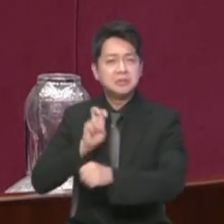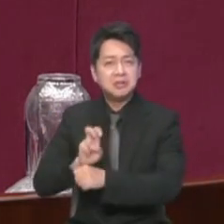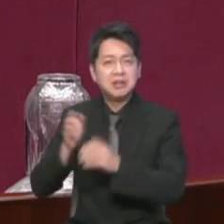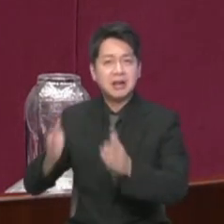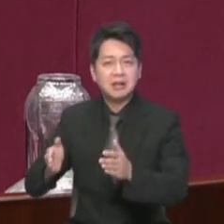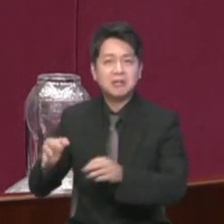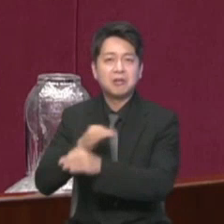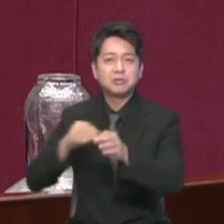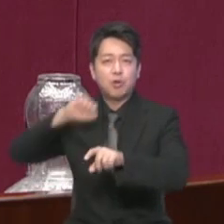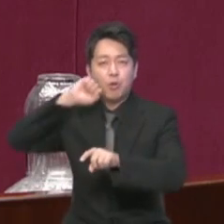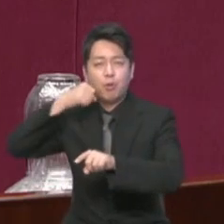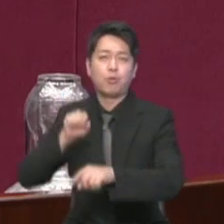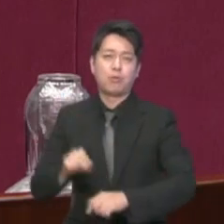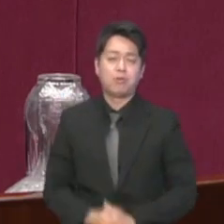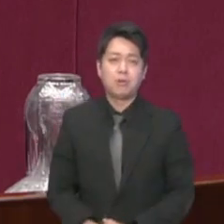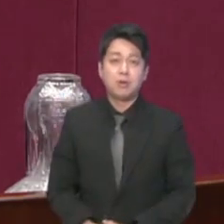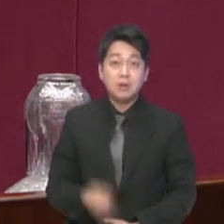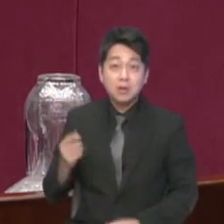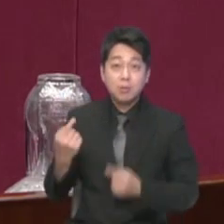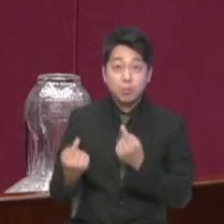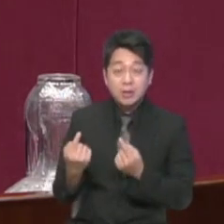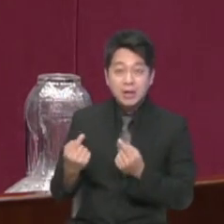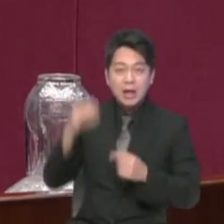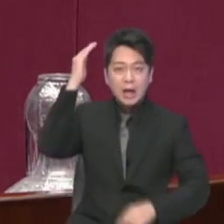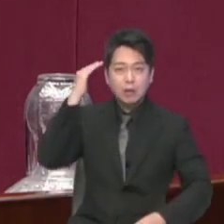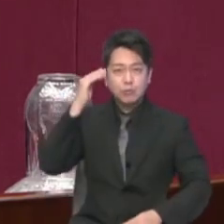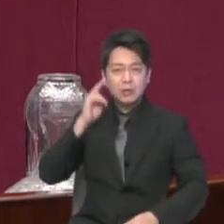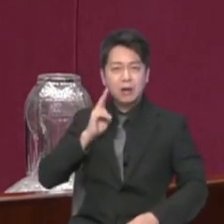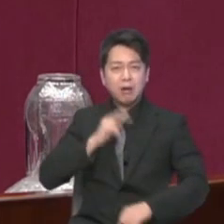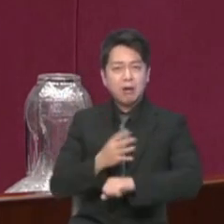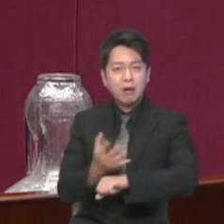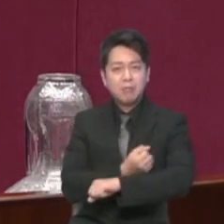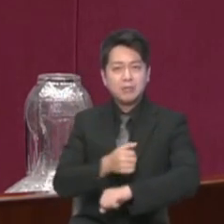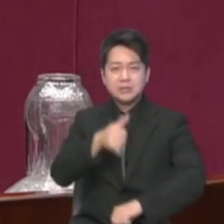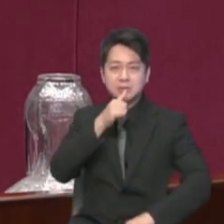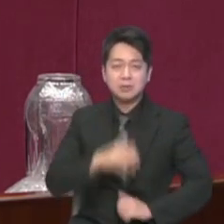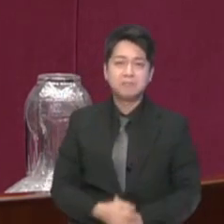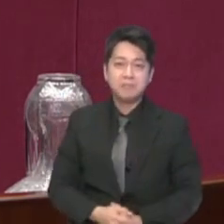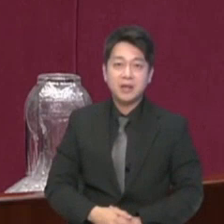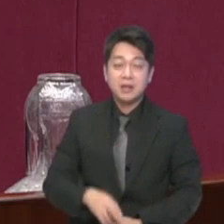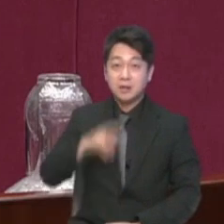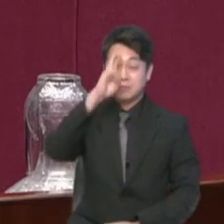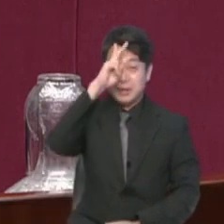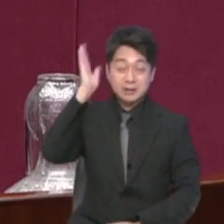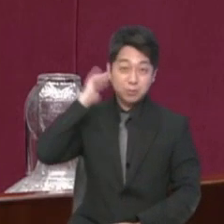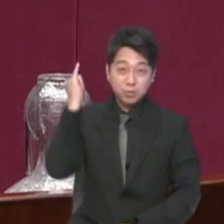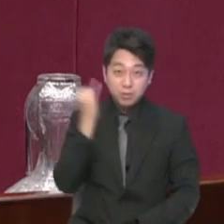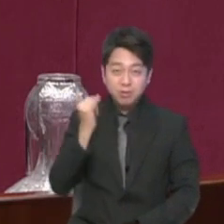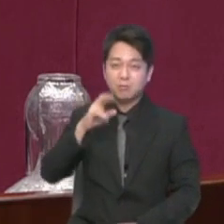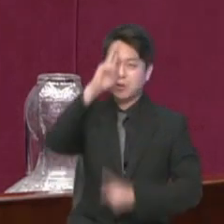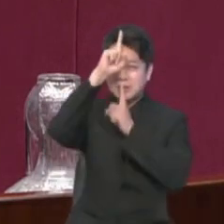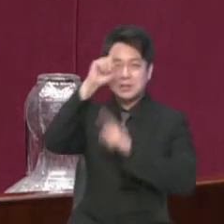일본보다 더 심각합니다. 박근혜 정부 시절 이미 8배를 넘었습니다. 가구 공장을 하던 한 중소기업인은